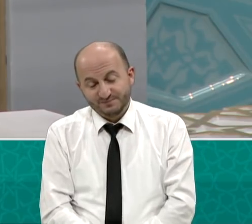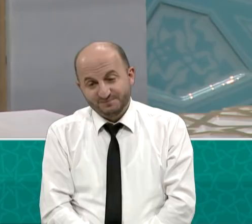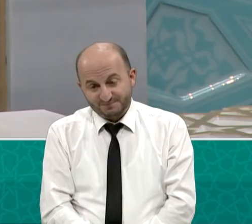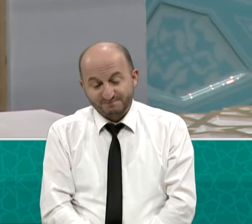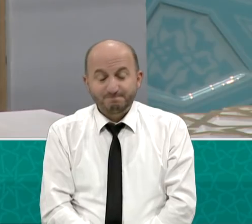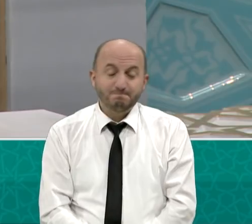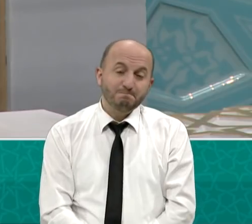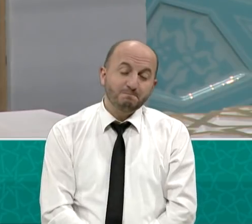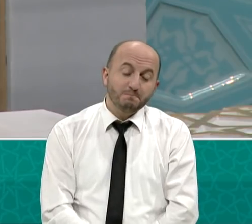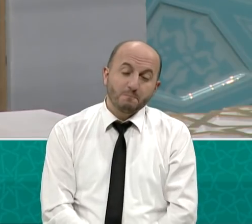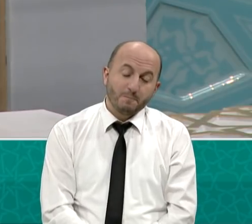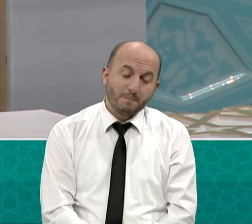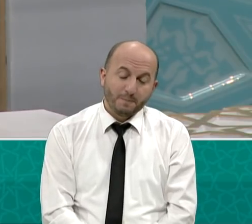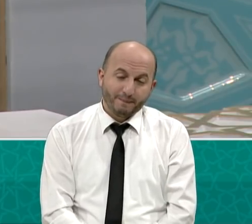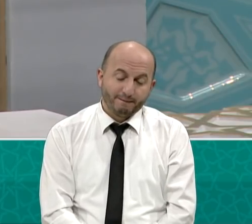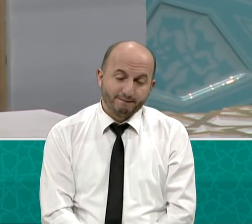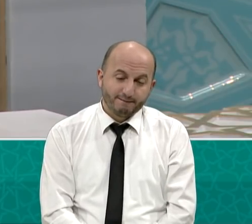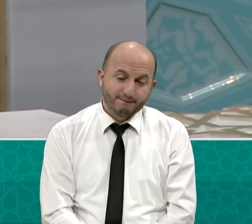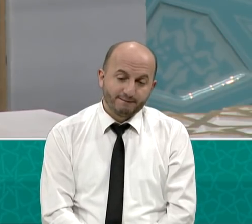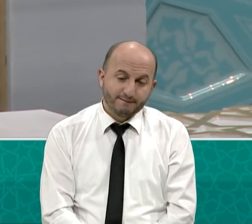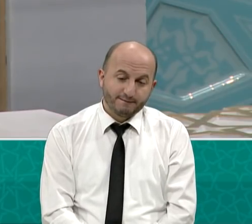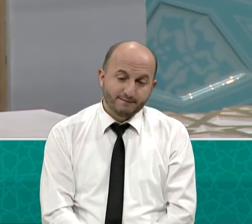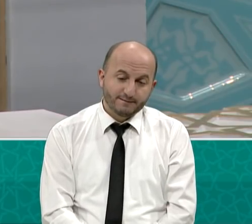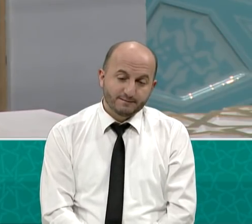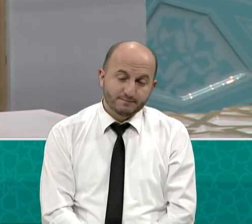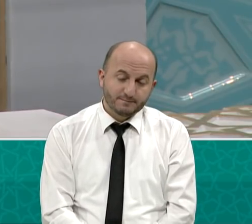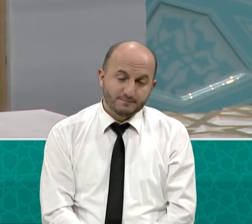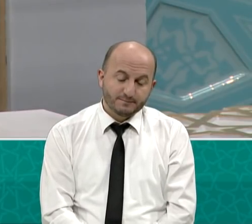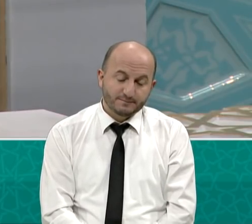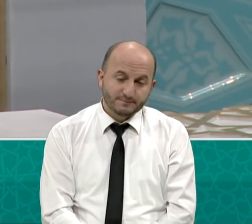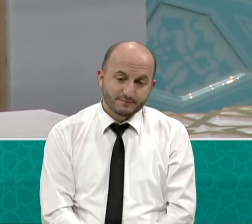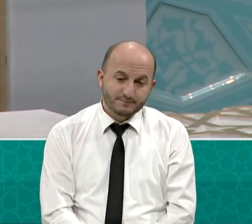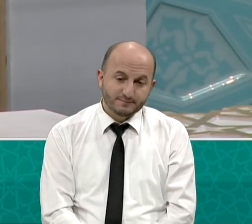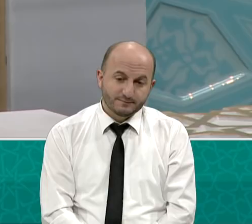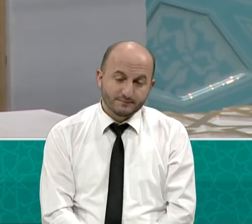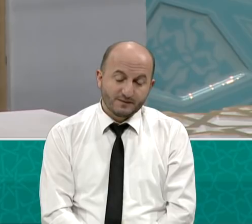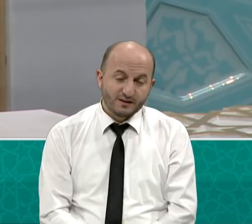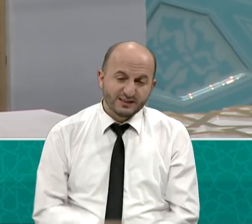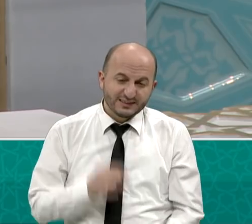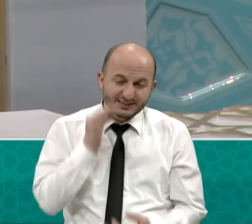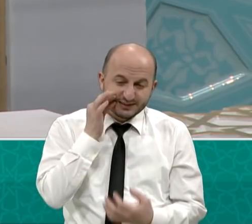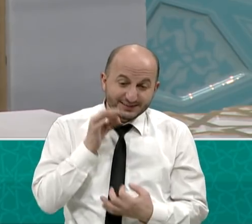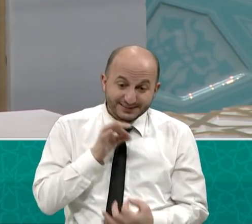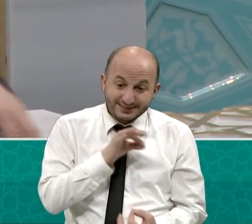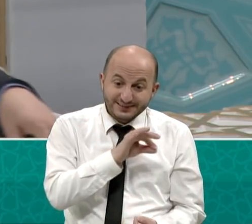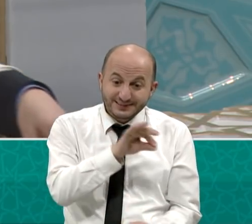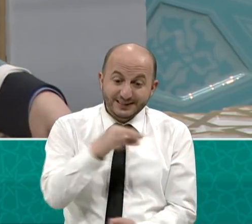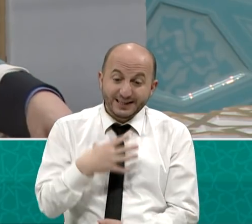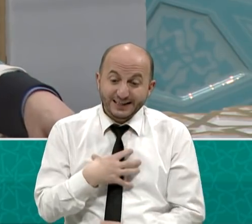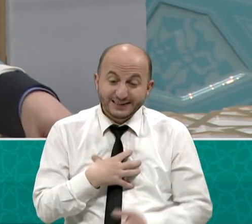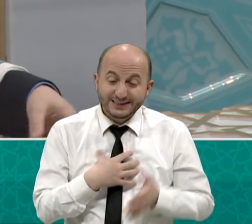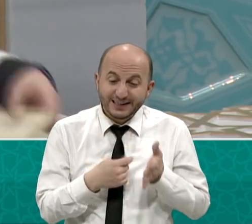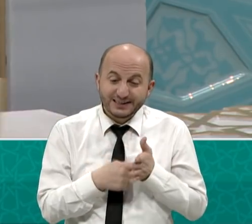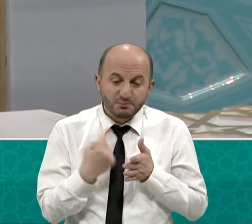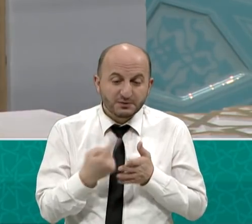Rabbimiz istemekte. Elbette ki bakınız sevgili kardeşlerim, insanlara din adına bir şeyleri anlatmadan